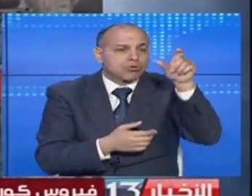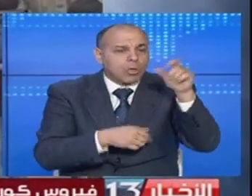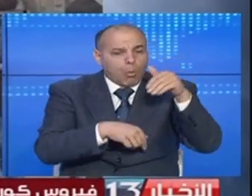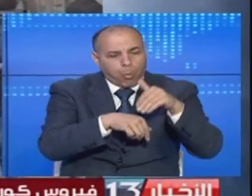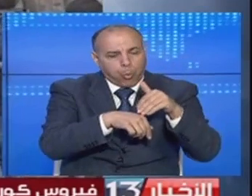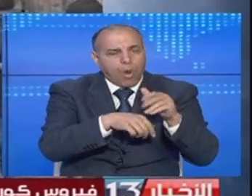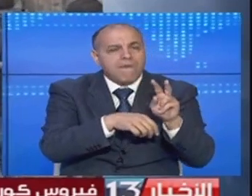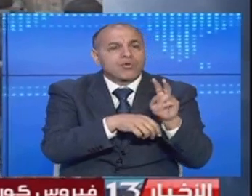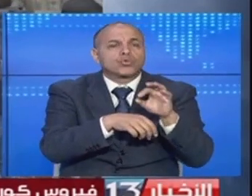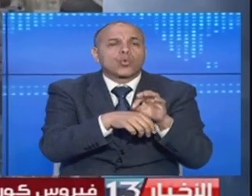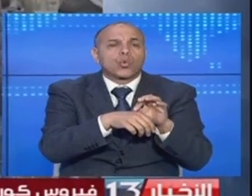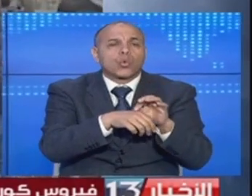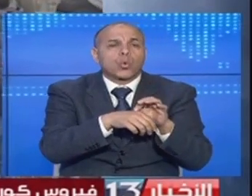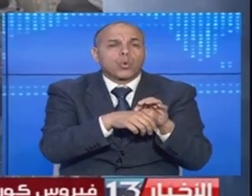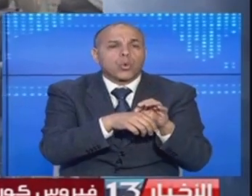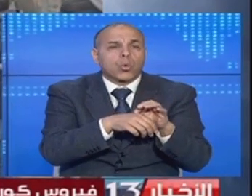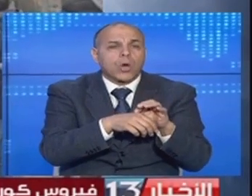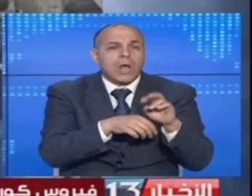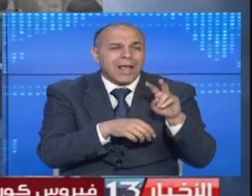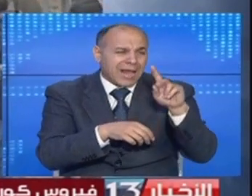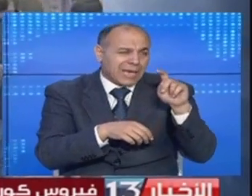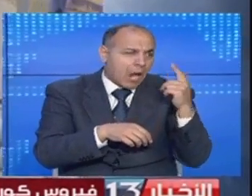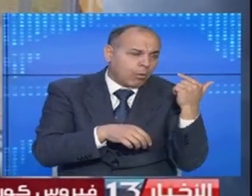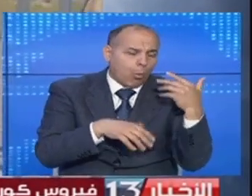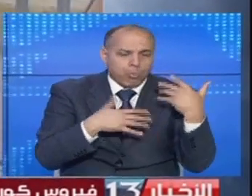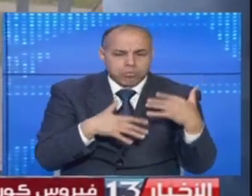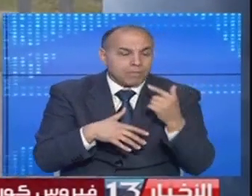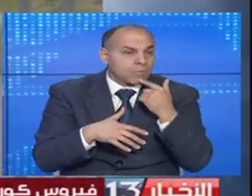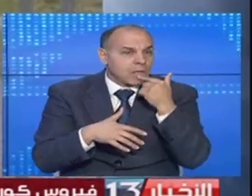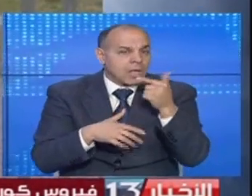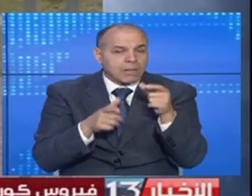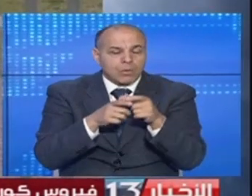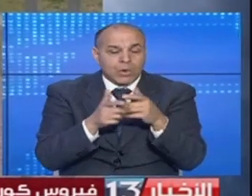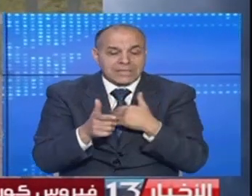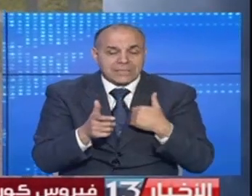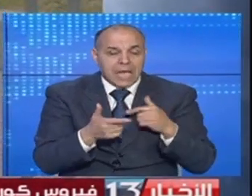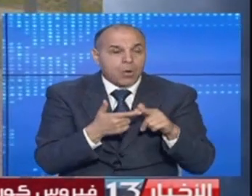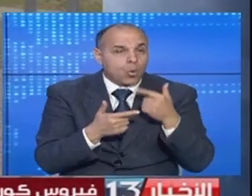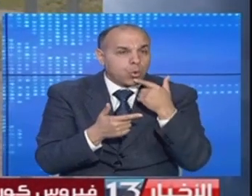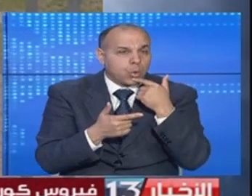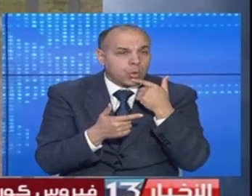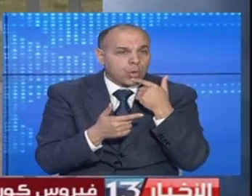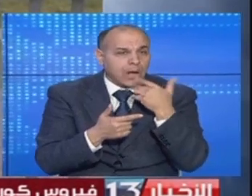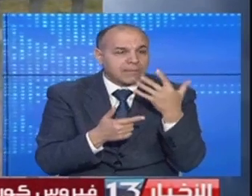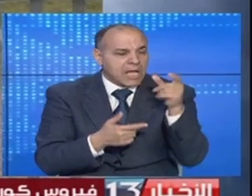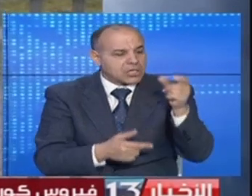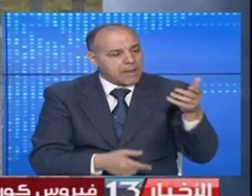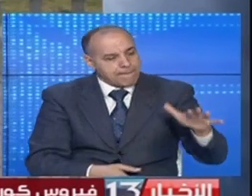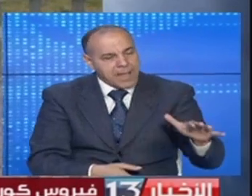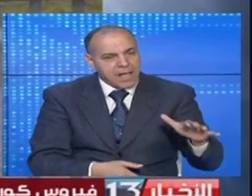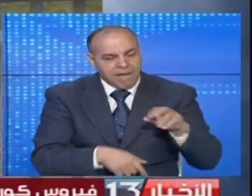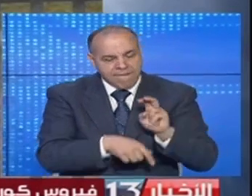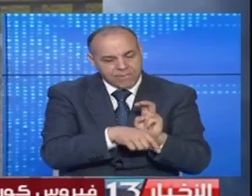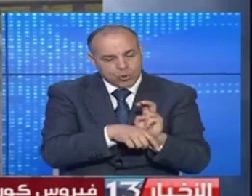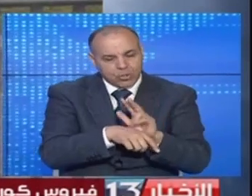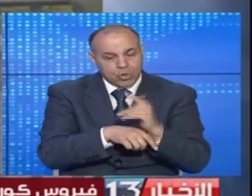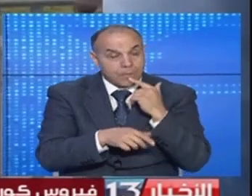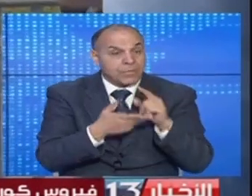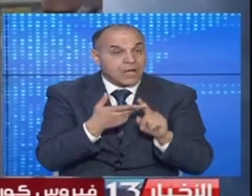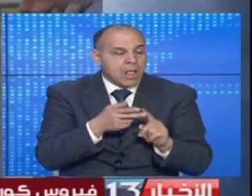اضافيه بالفيروس خلال اربع وعشرين ساعه حسب السلطات الصحيه وفاه 5 اشخاص جراء الفيروس